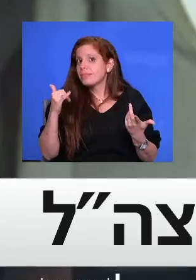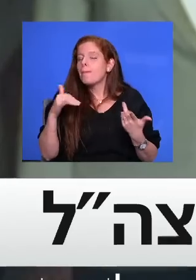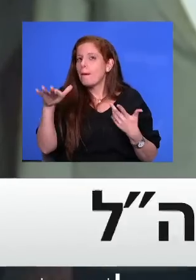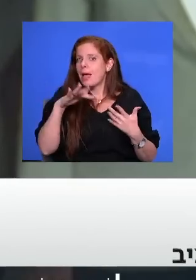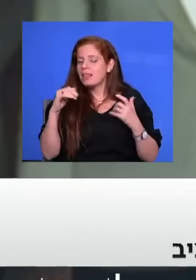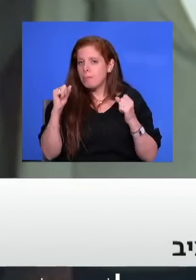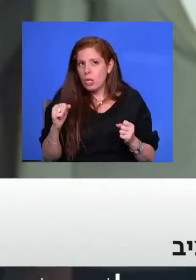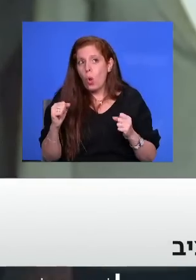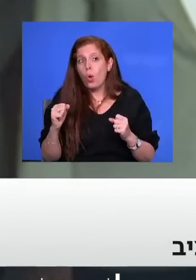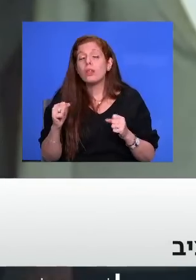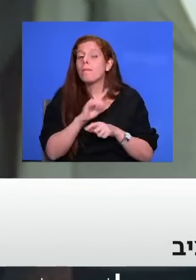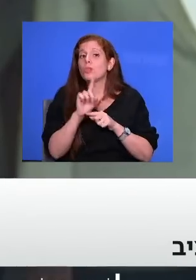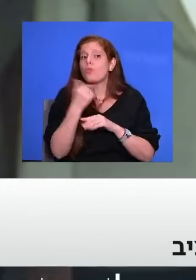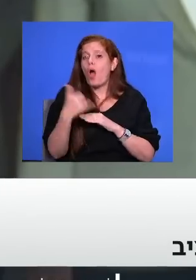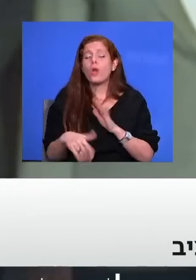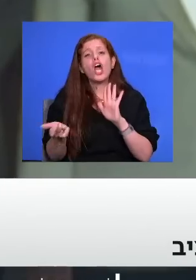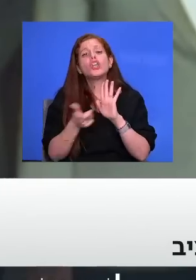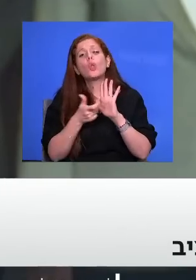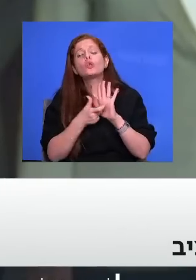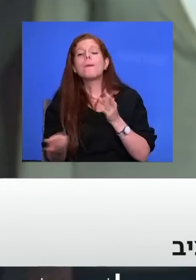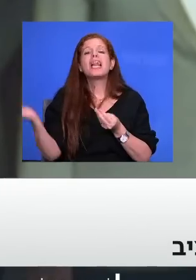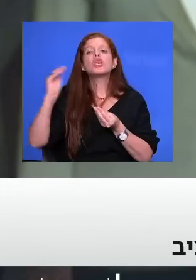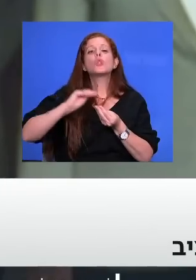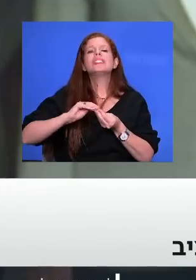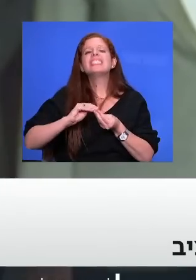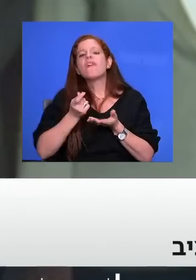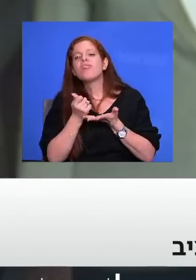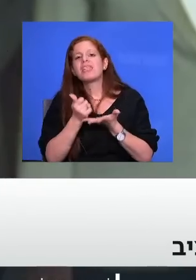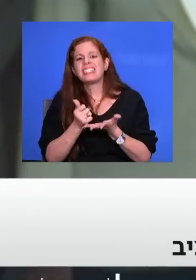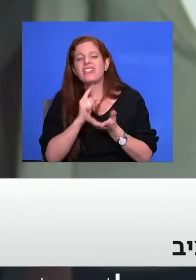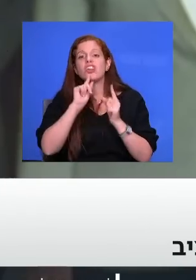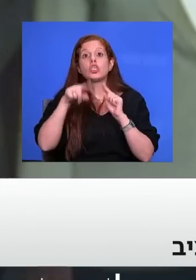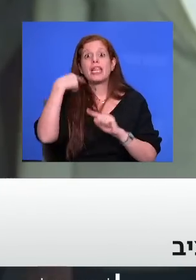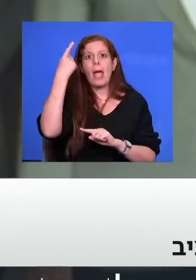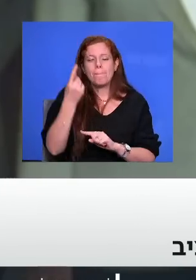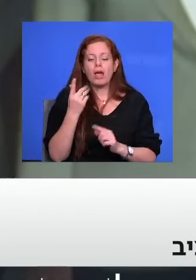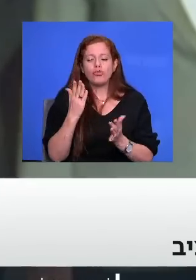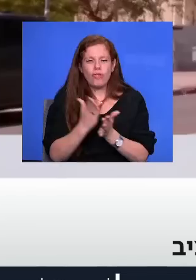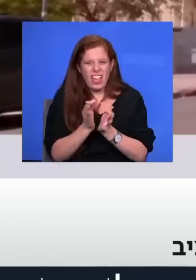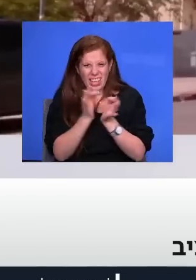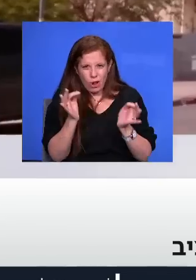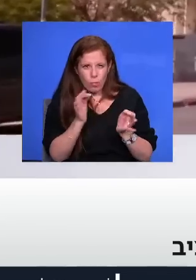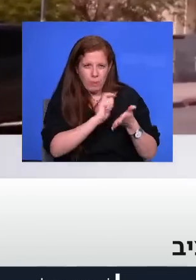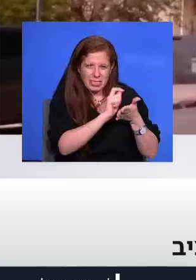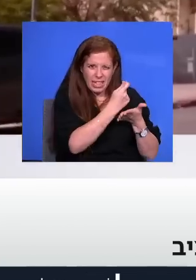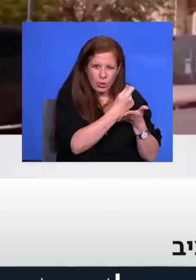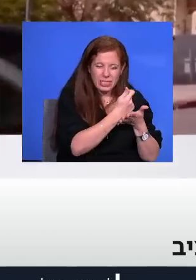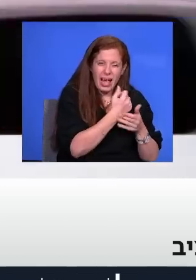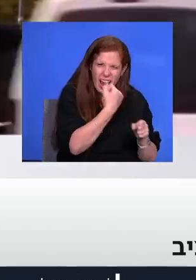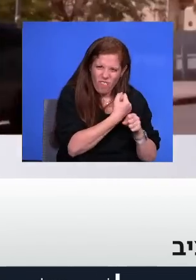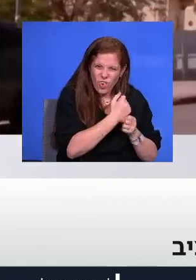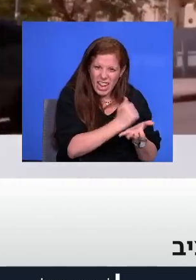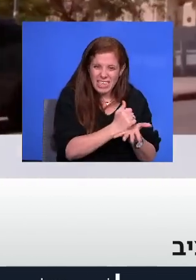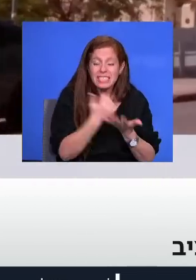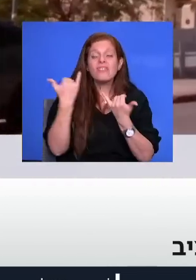השולחן בתקופה האחרונה דרישה לתוספת תקציב לתקציב השנה הבאה, זה שהתחילו כבר לעבוד עליו במשרד האוצר, והדרישה הפעם היא